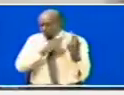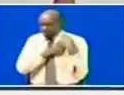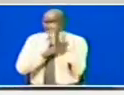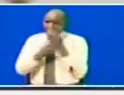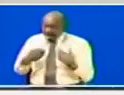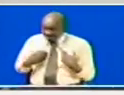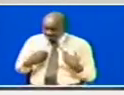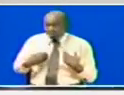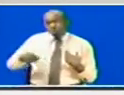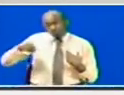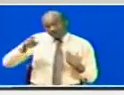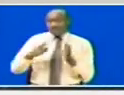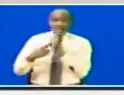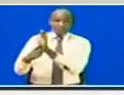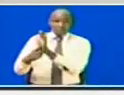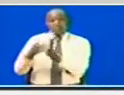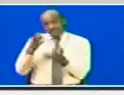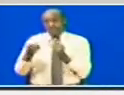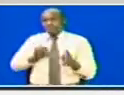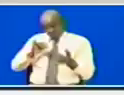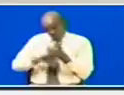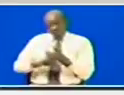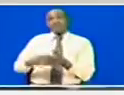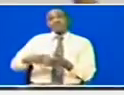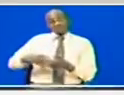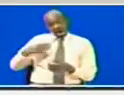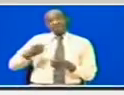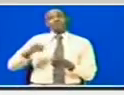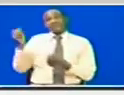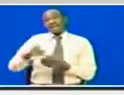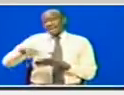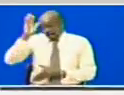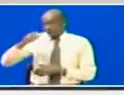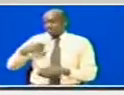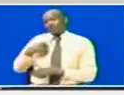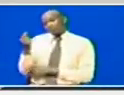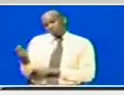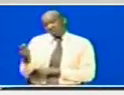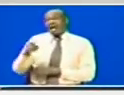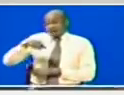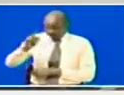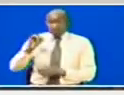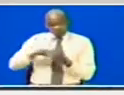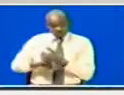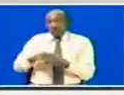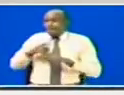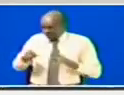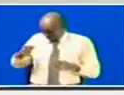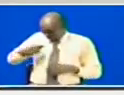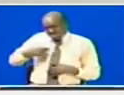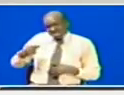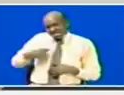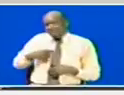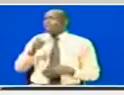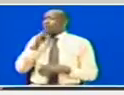na isije kuchacharika. Mfano, chukua mke wangu anapata hela kwa mfano, hela nyingi kunizidi. Naam. Yeye ni mwanamume wa kike. Lakini mimi kama nilivyo asili